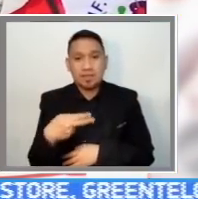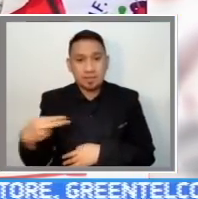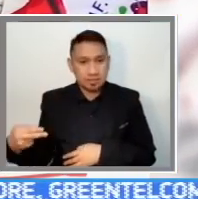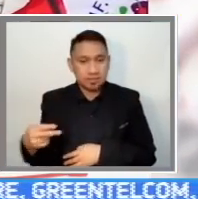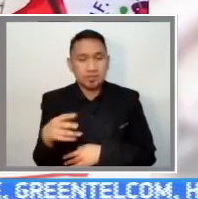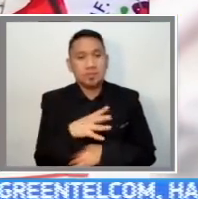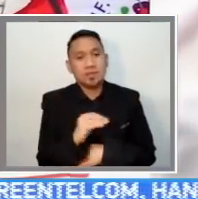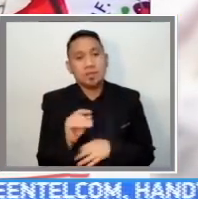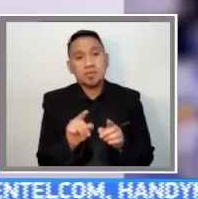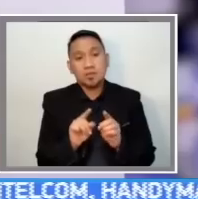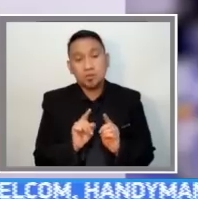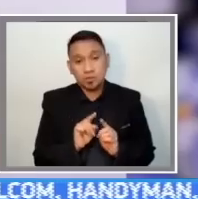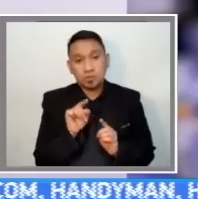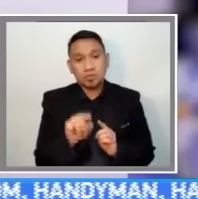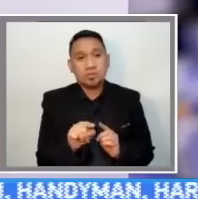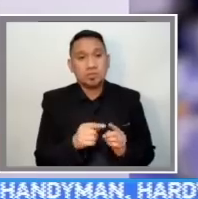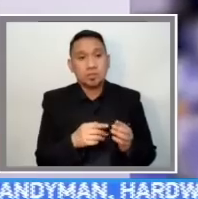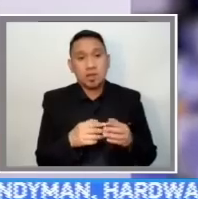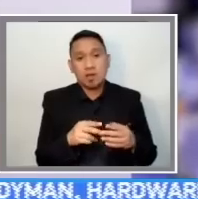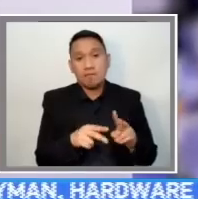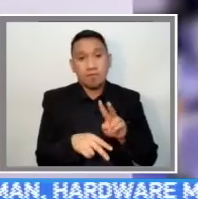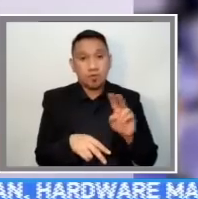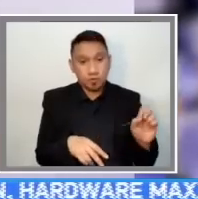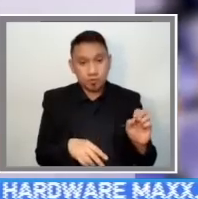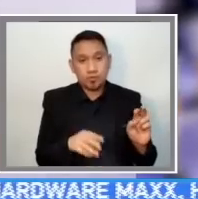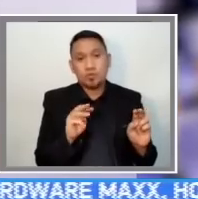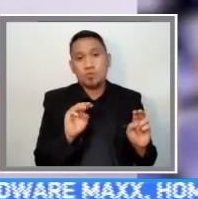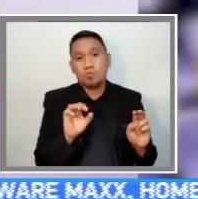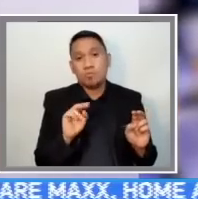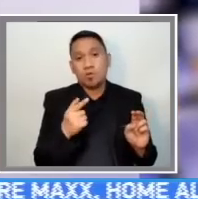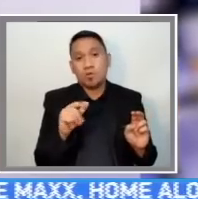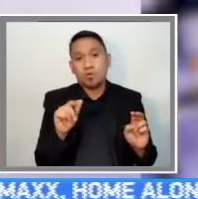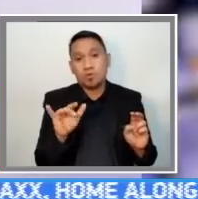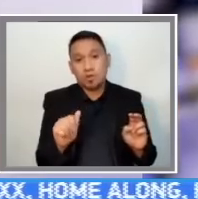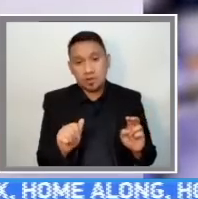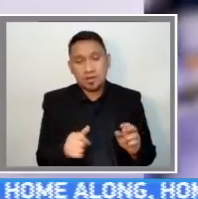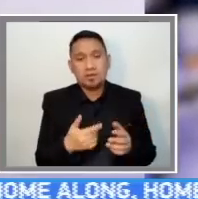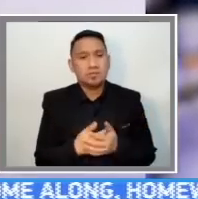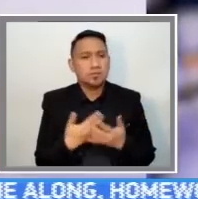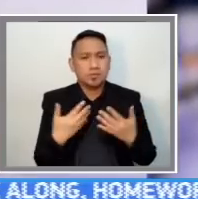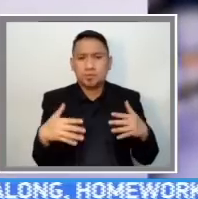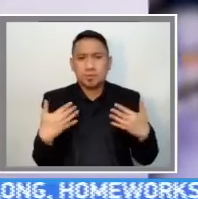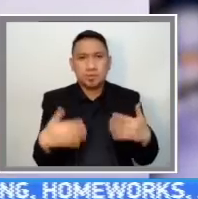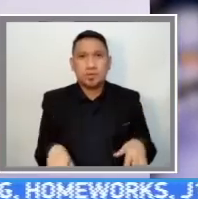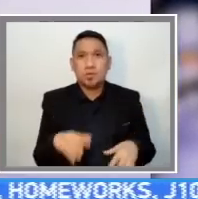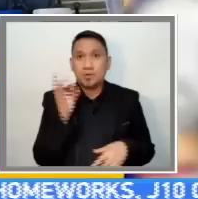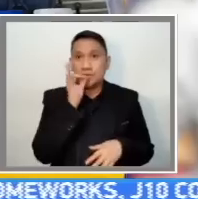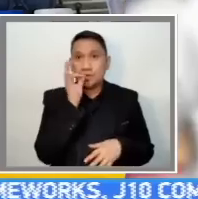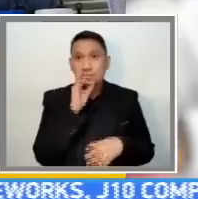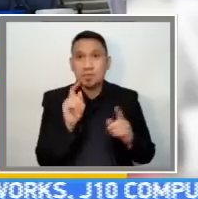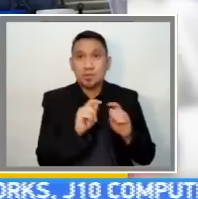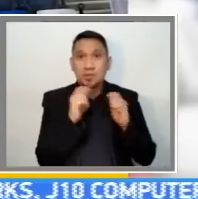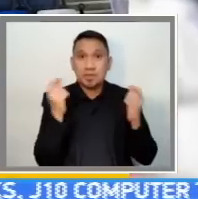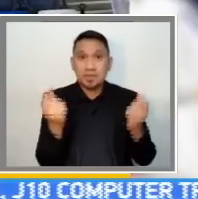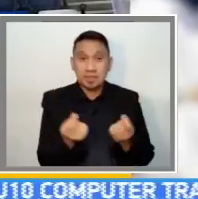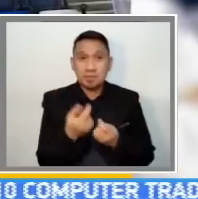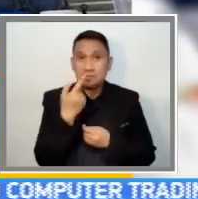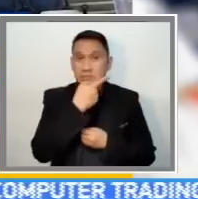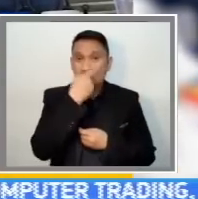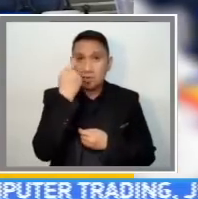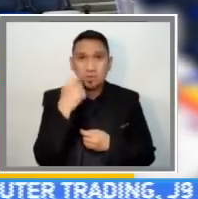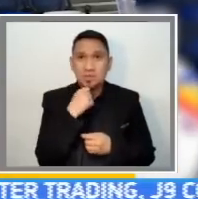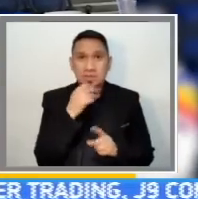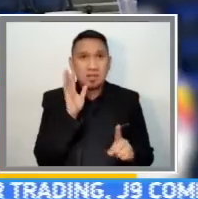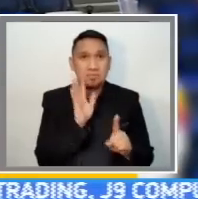nila kontra Mongolia. Mga kapuso, big deal pong manalo ha ang Philippine team dahil hindi naman po uso rito ang